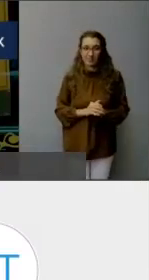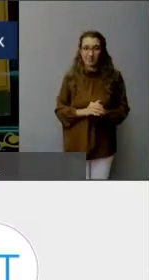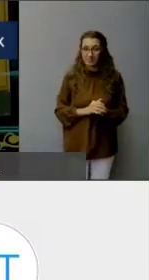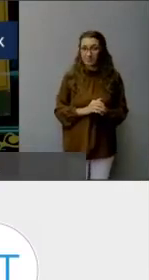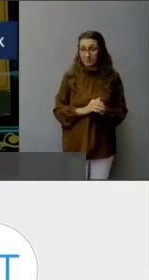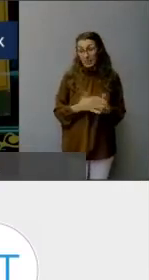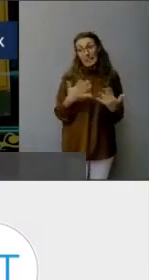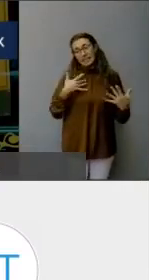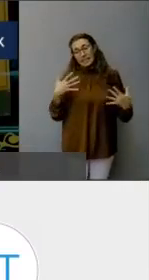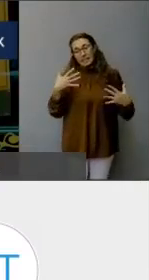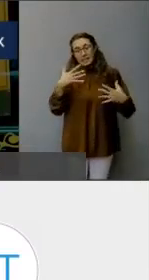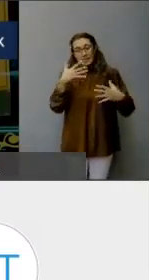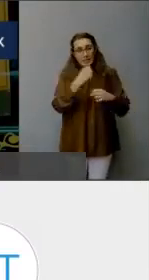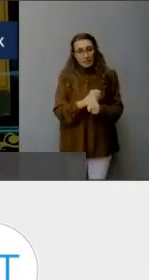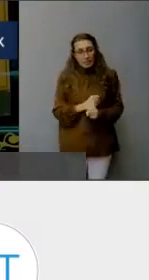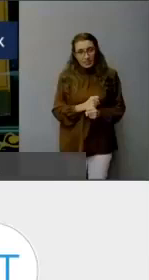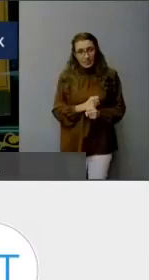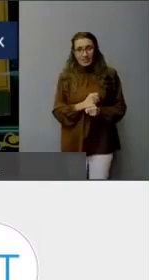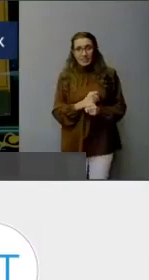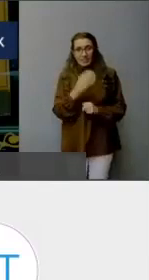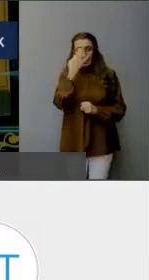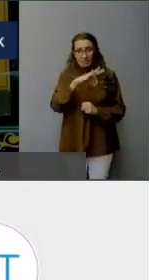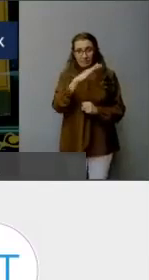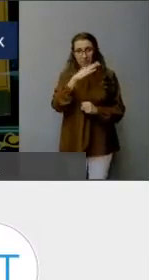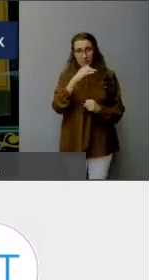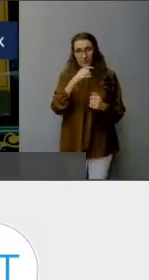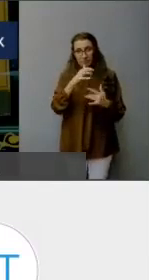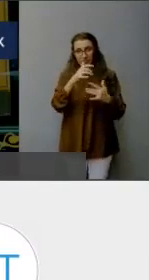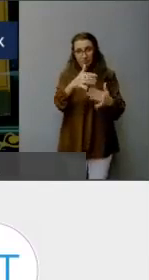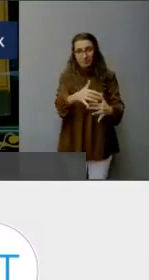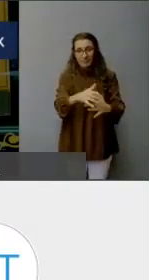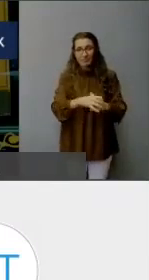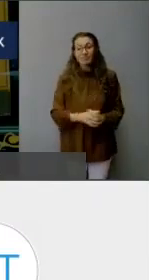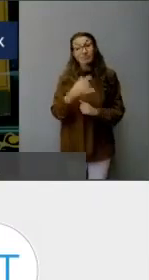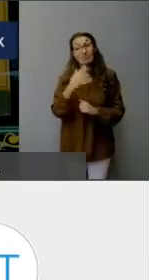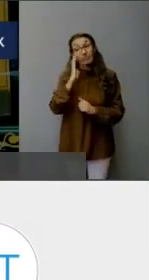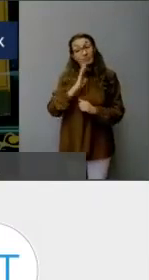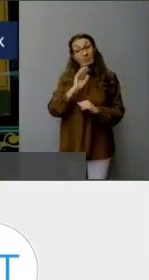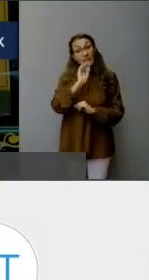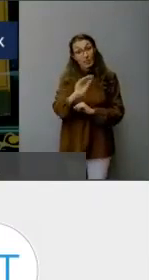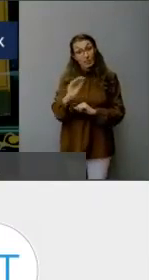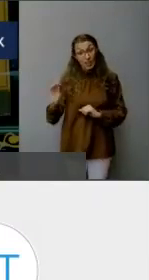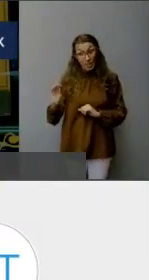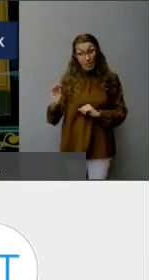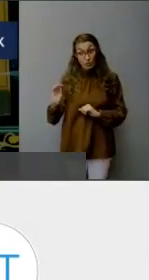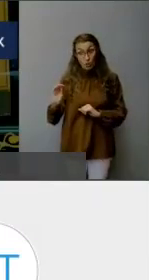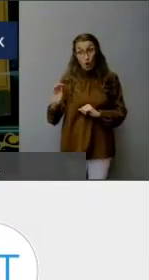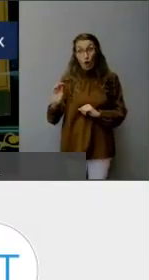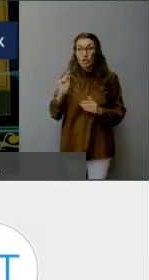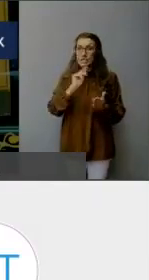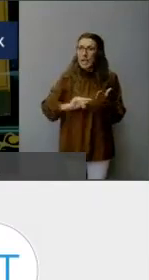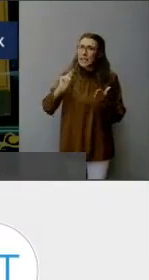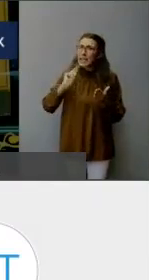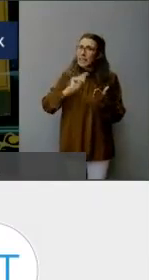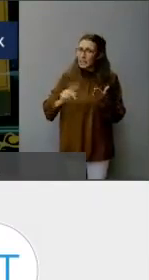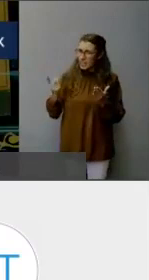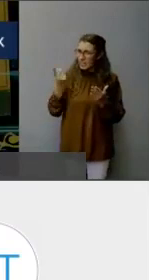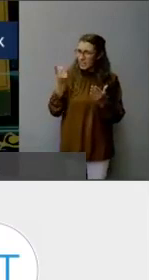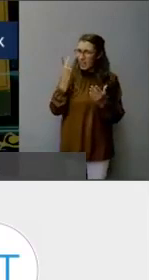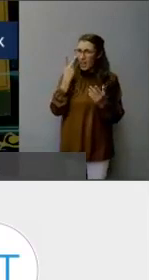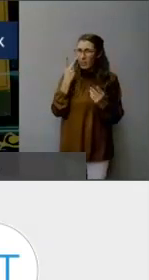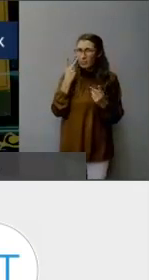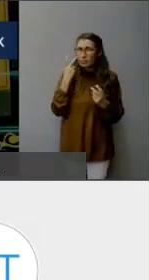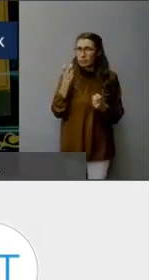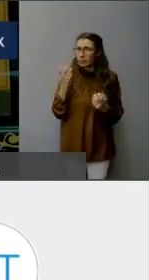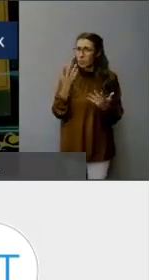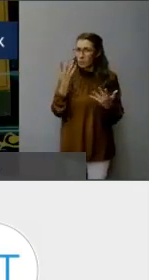e procedendo poi l'illustrazione anche se prima chiedo se ci sono rilievi da parte alla segreteria generale sono stati